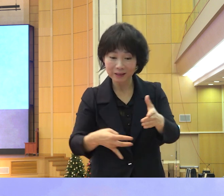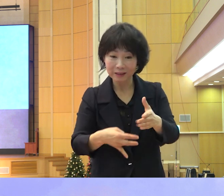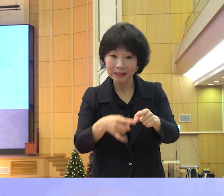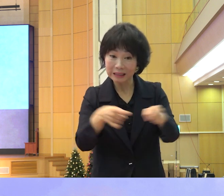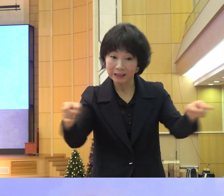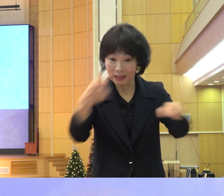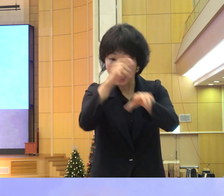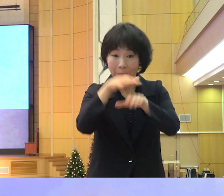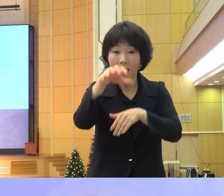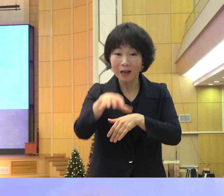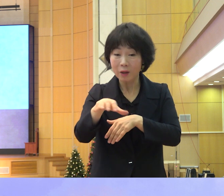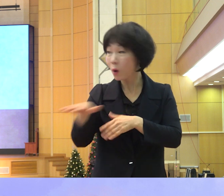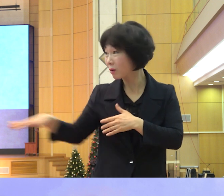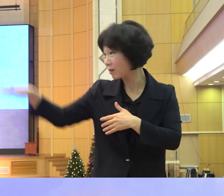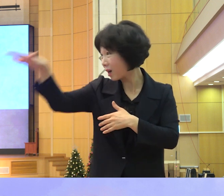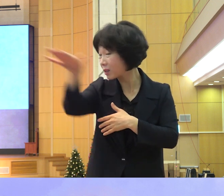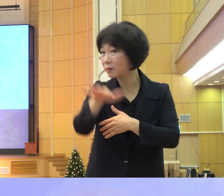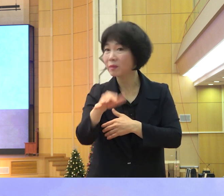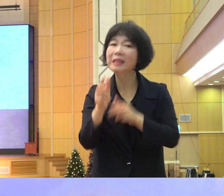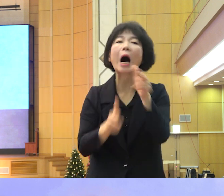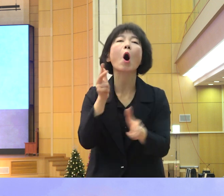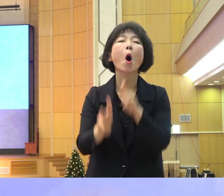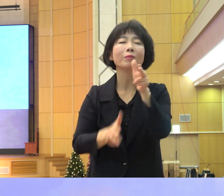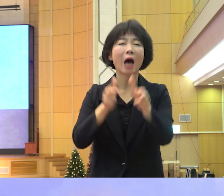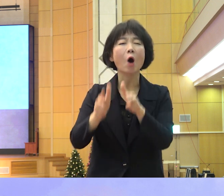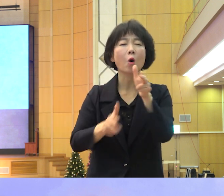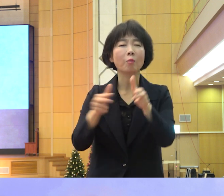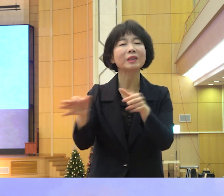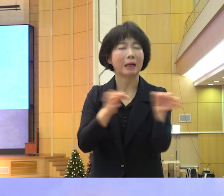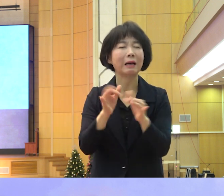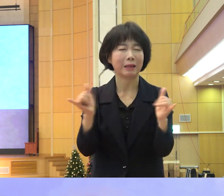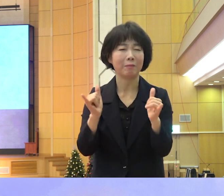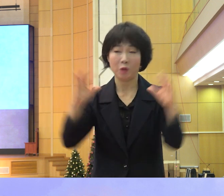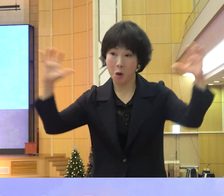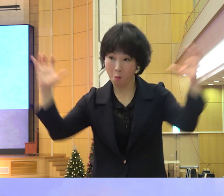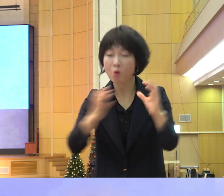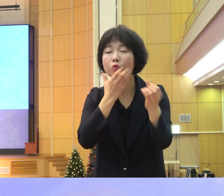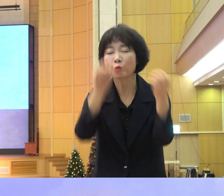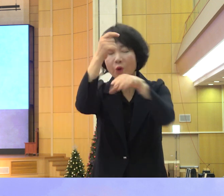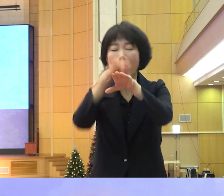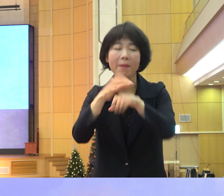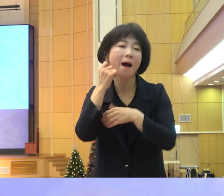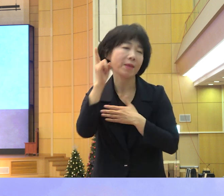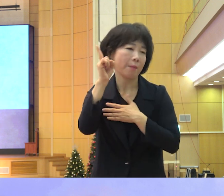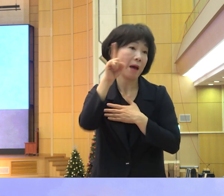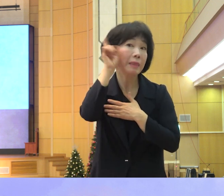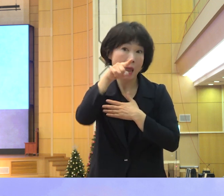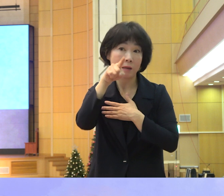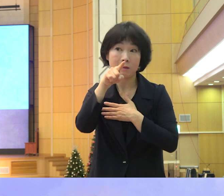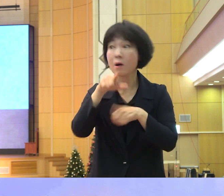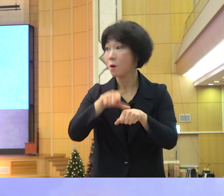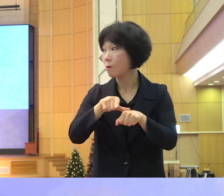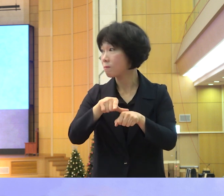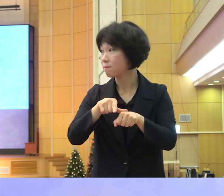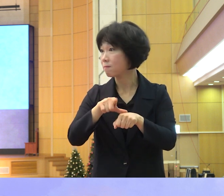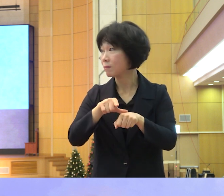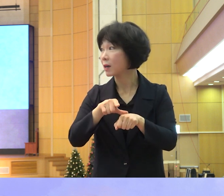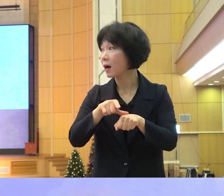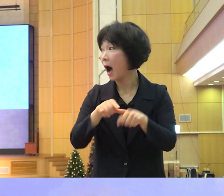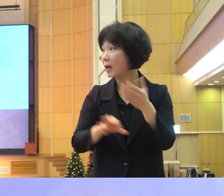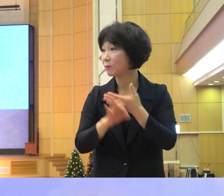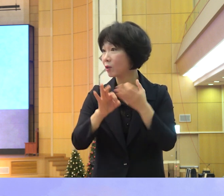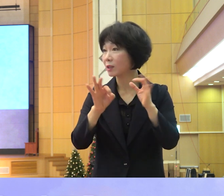성전에서 경영인 선교회 사업장 축복 예배가 있습니다. 내일입니다.